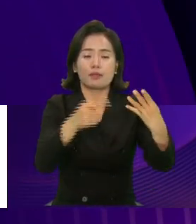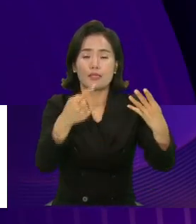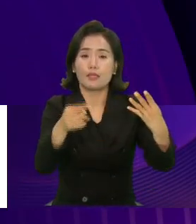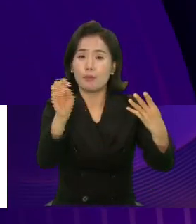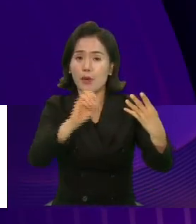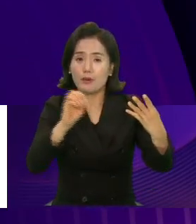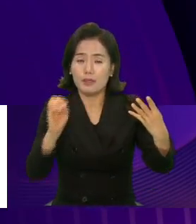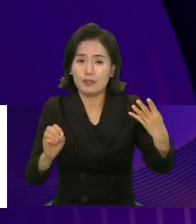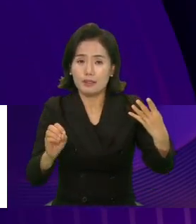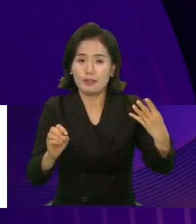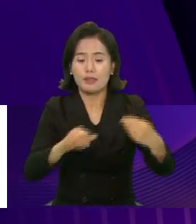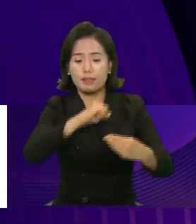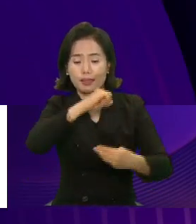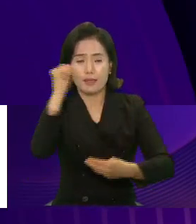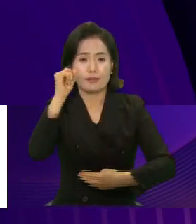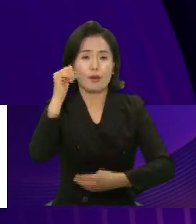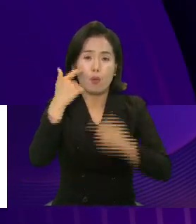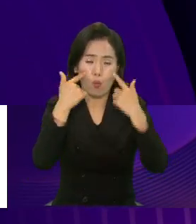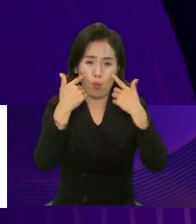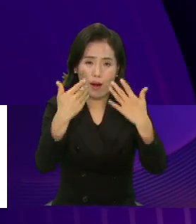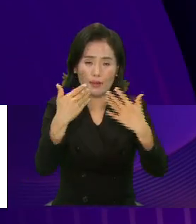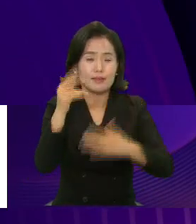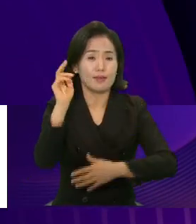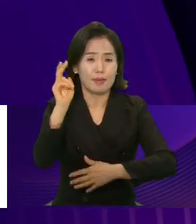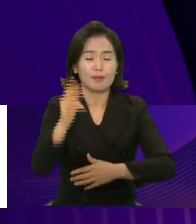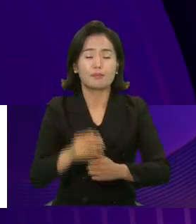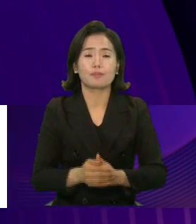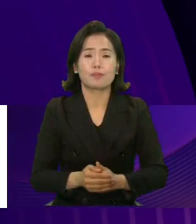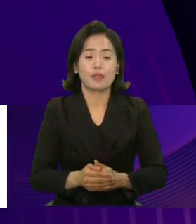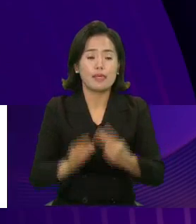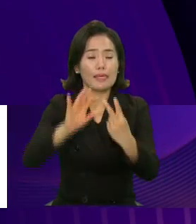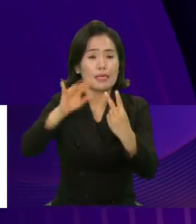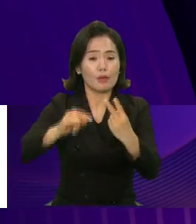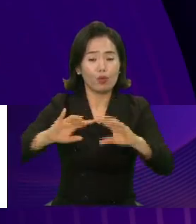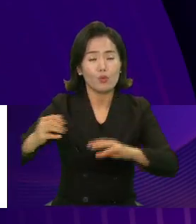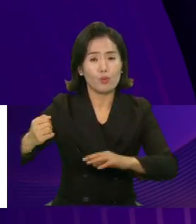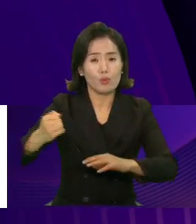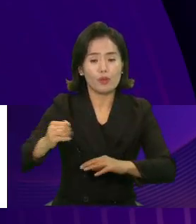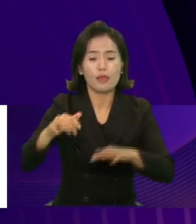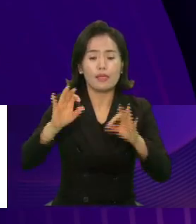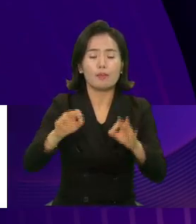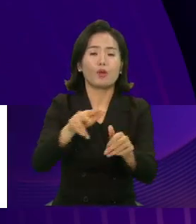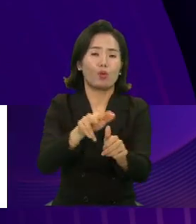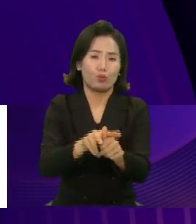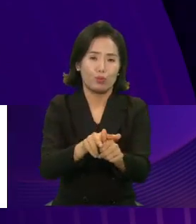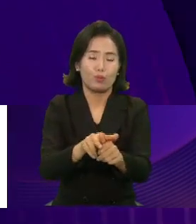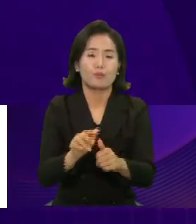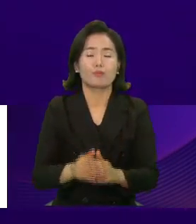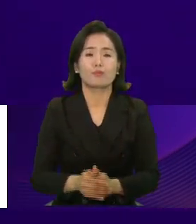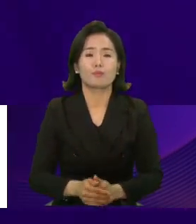84.1% 득표하면서 당선이 확실시되고 있습니다. 2위는 국민의힘 김정명 후보입니다.